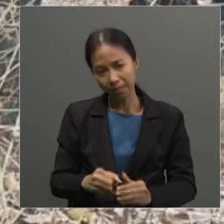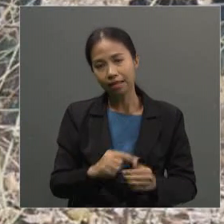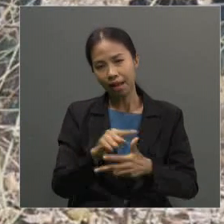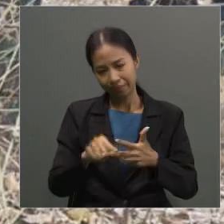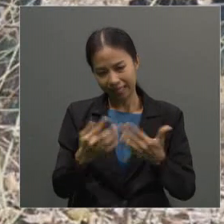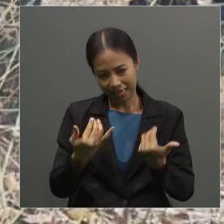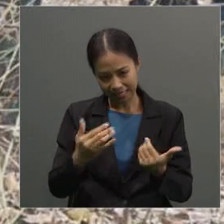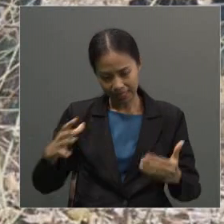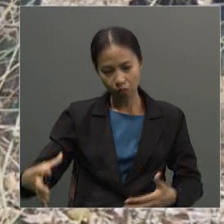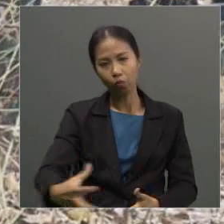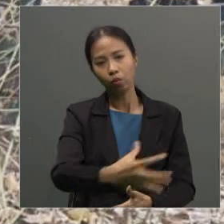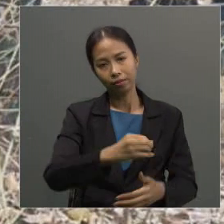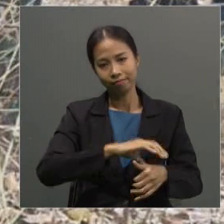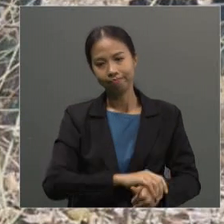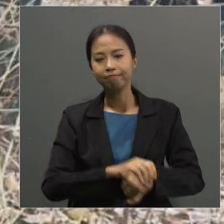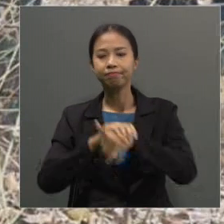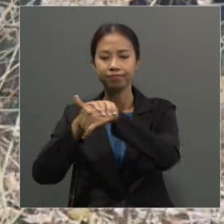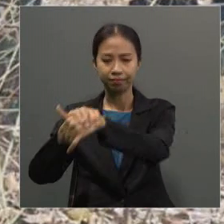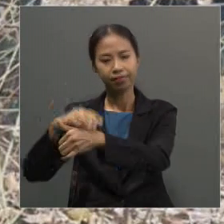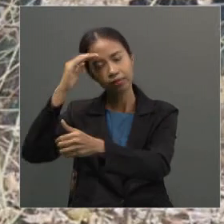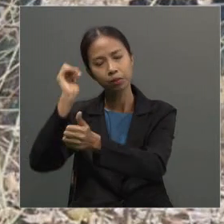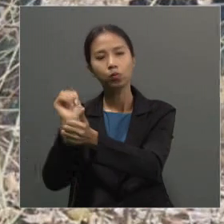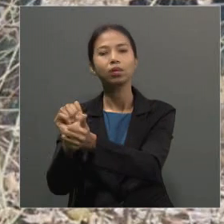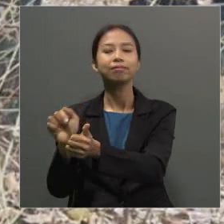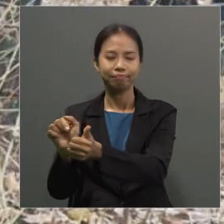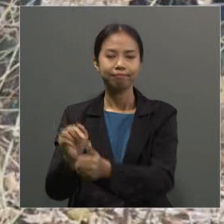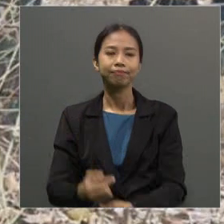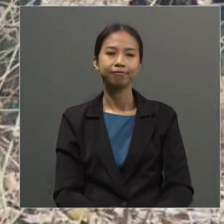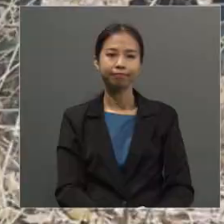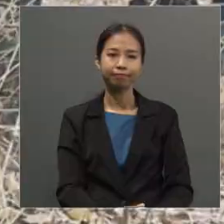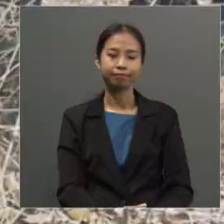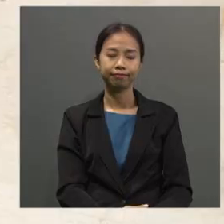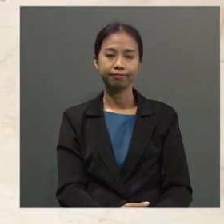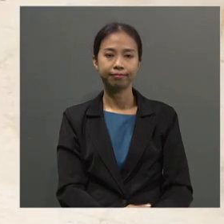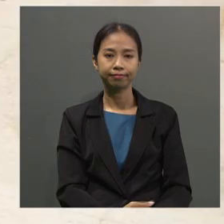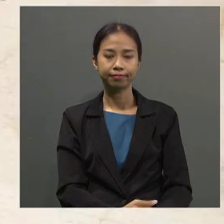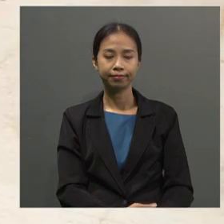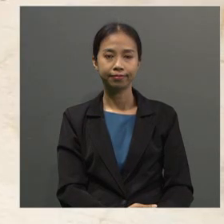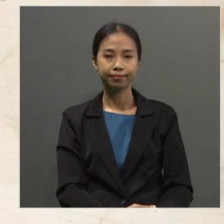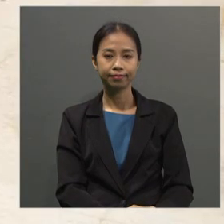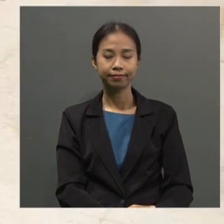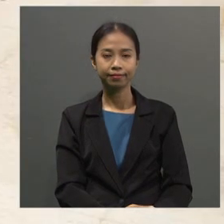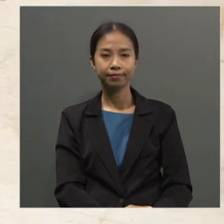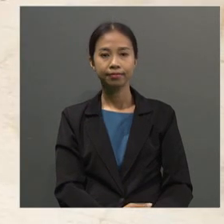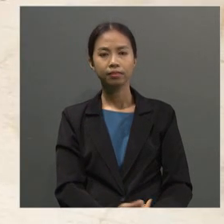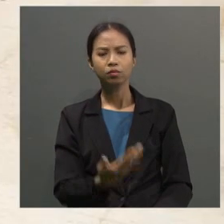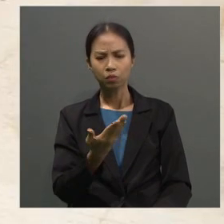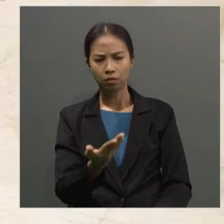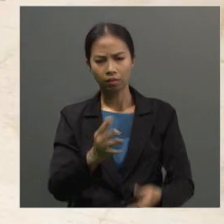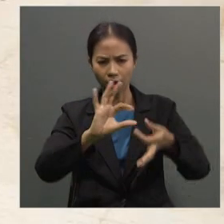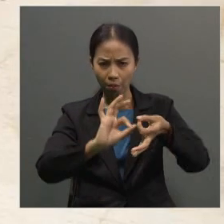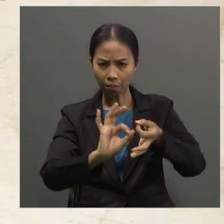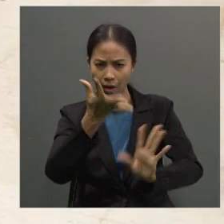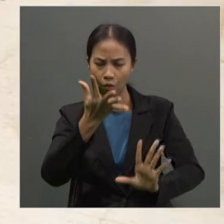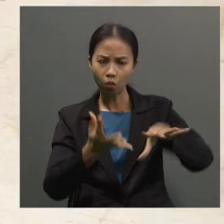ส่งพนักงานสอบสวนสพปายเพื่อดำเนินคดีตามกฎหมายต่อไปครับสำหรับจุดที่มีการจุดไฟเผาป่าใน